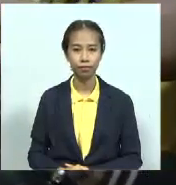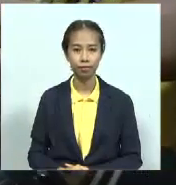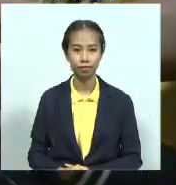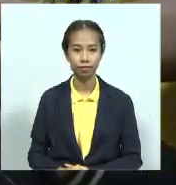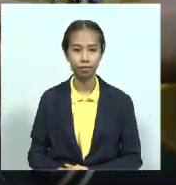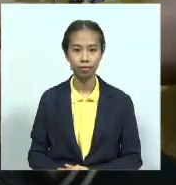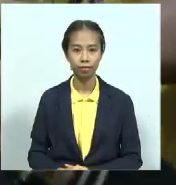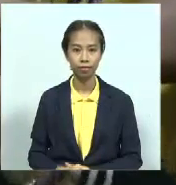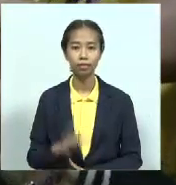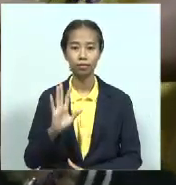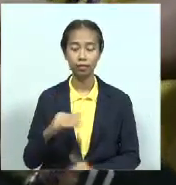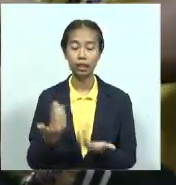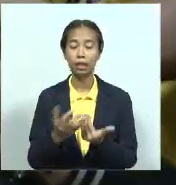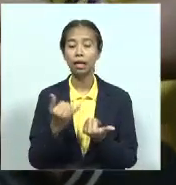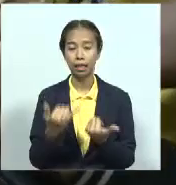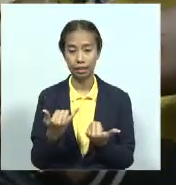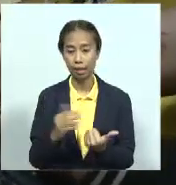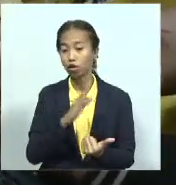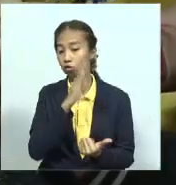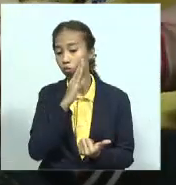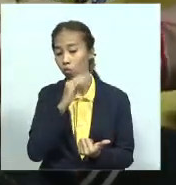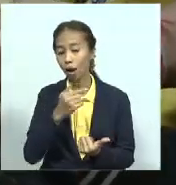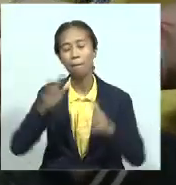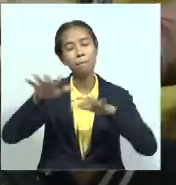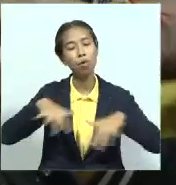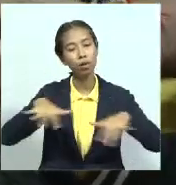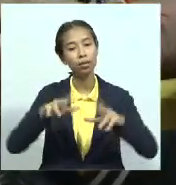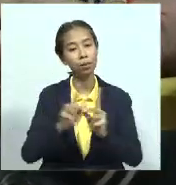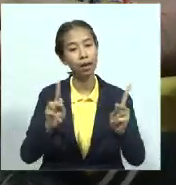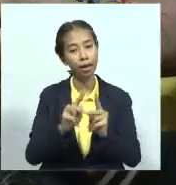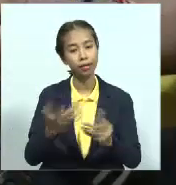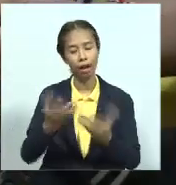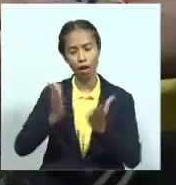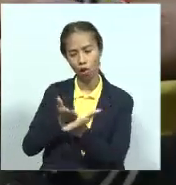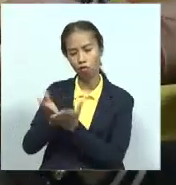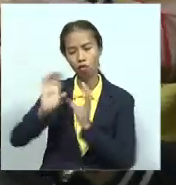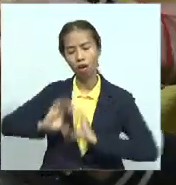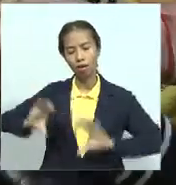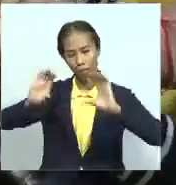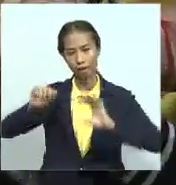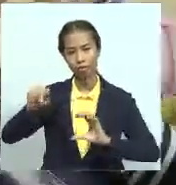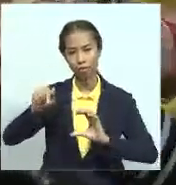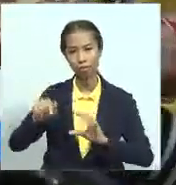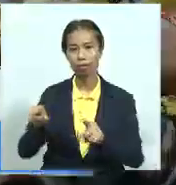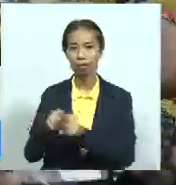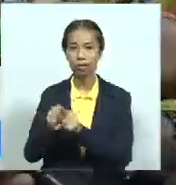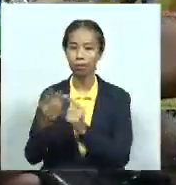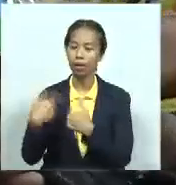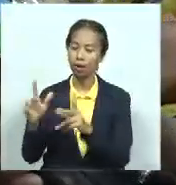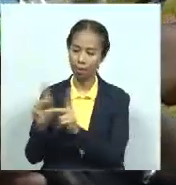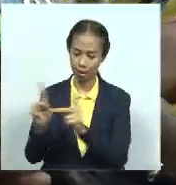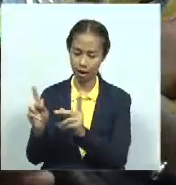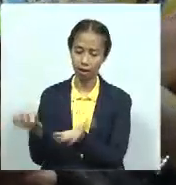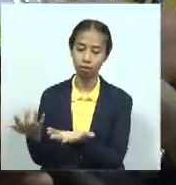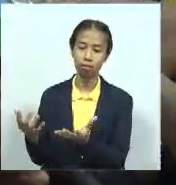งกรรมธิการวิสามันเรื่องใดก็ตามเนี่ยครับโดยปกติแล้วทางฝ่ายรัฐบาลเนี่ยก็จะขอมีส่วนในการตั้งกรรมธิการด้วยเ